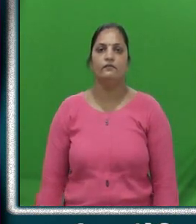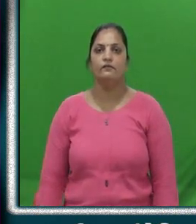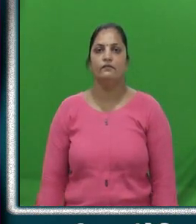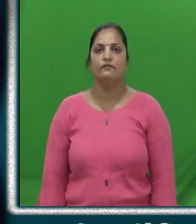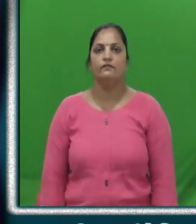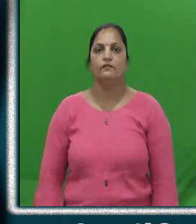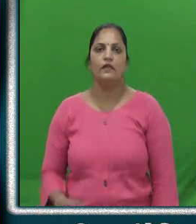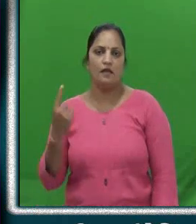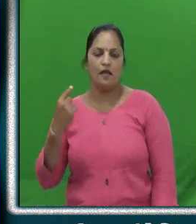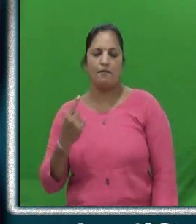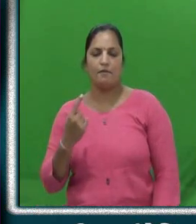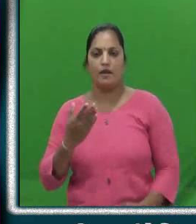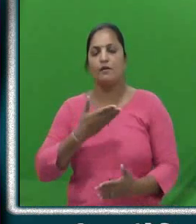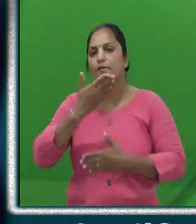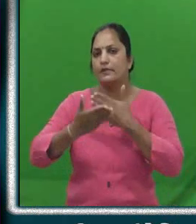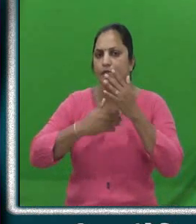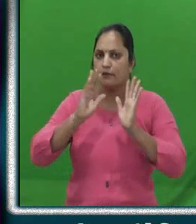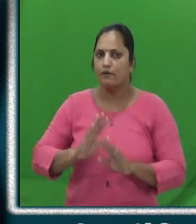શરૂઆતમાં આપણો પાઠ જે ચલાવ્યો બરાબર